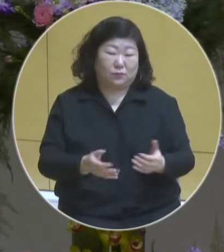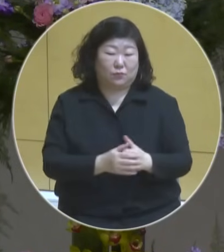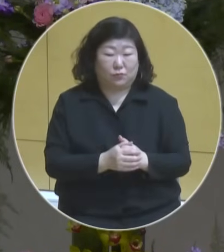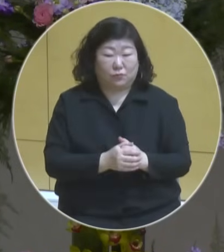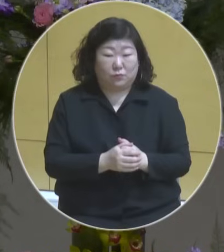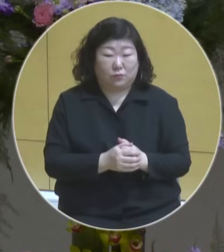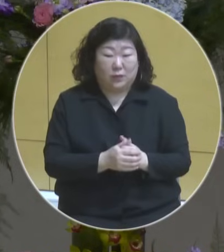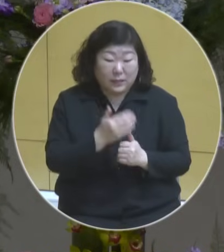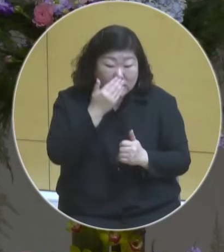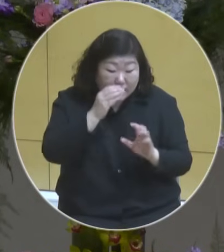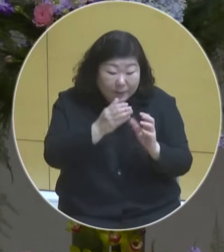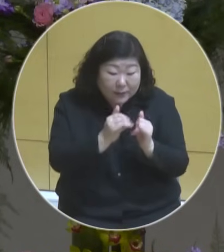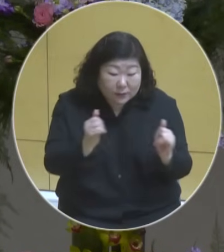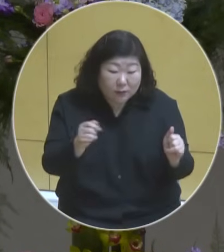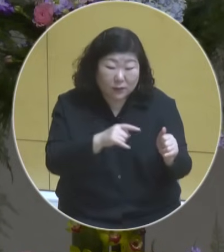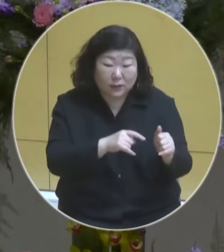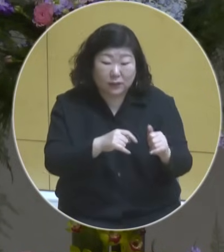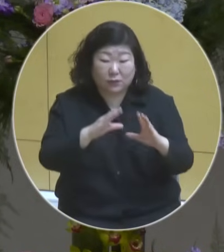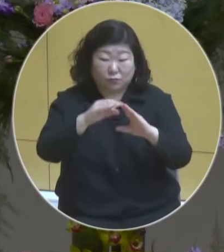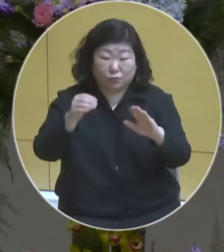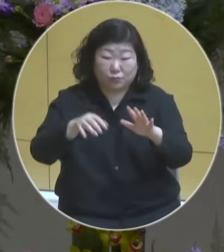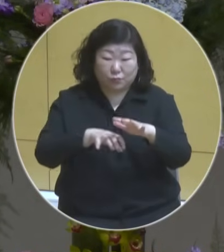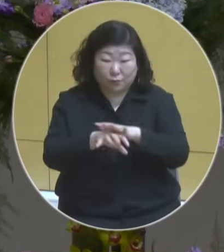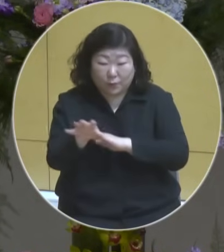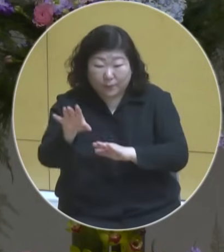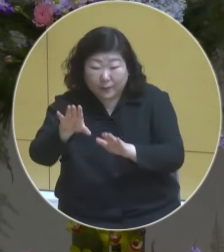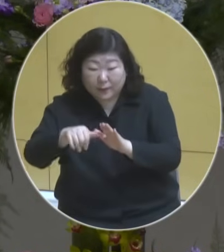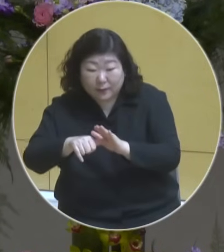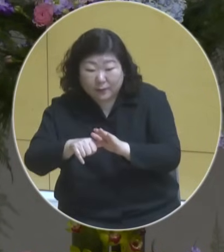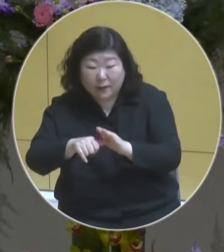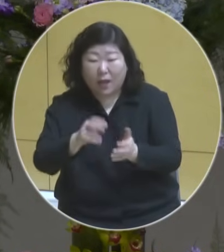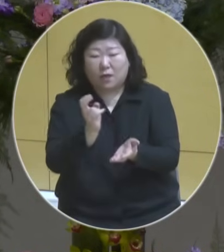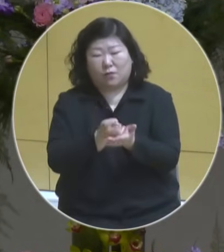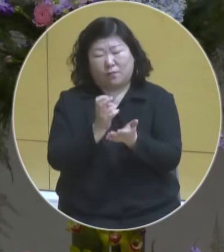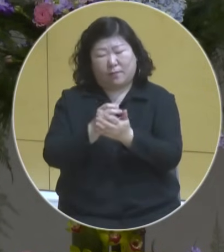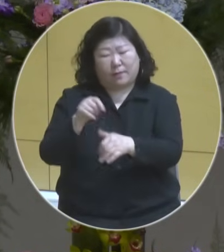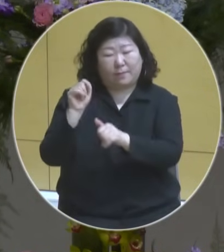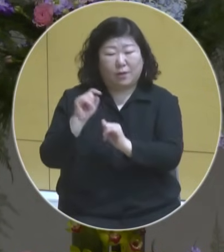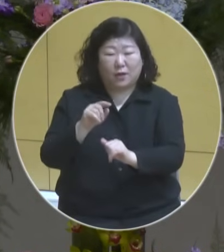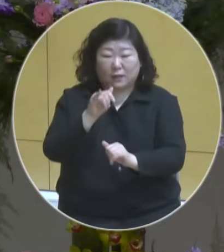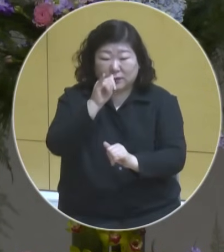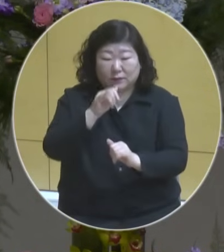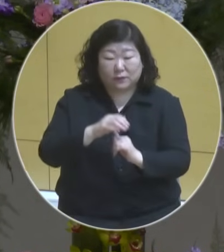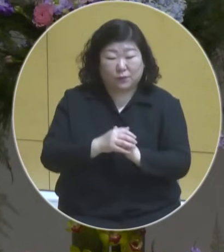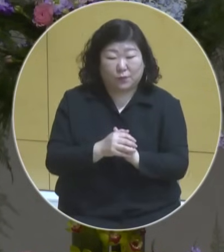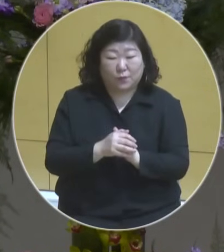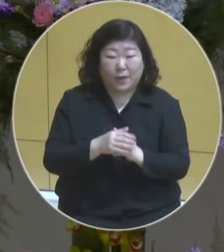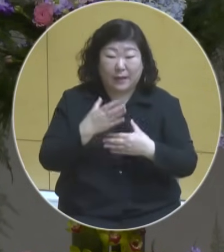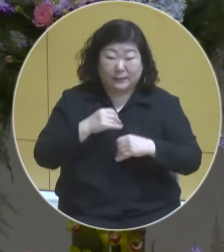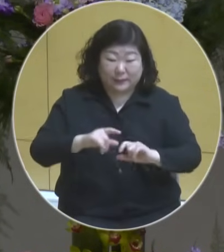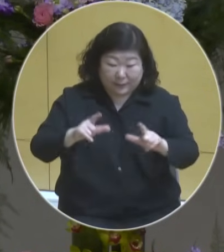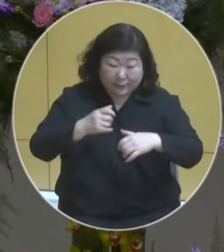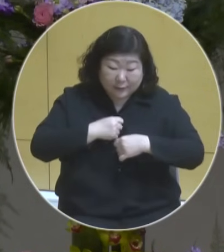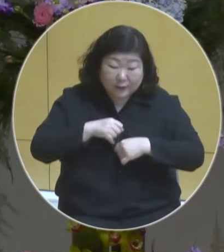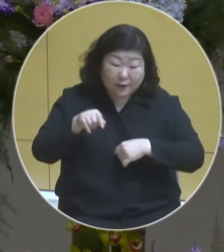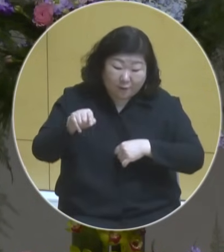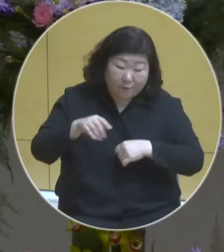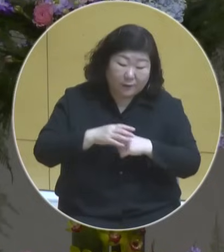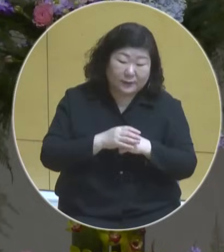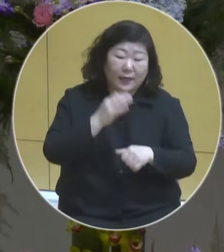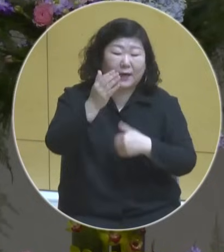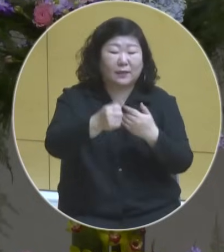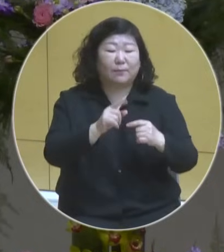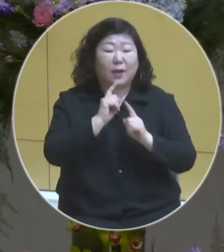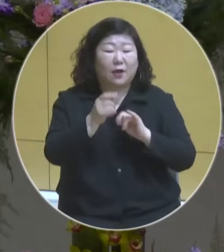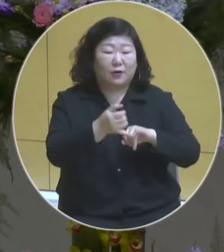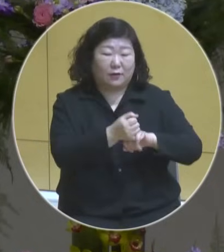백성이 출애굽할 때에 율법으로 안식일을 지킬 것을 명령하셨습니다 그리고 안식일을 지키는 것이 하나님의